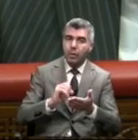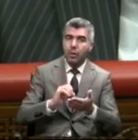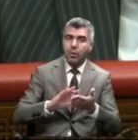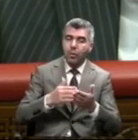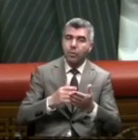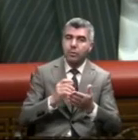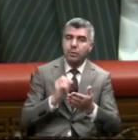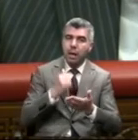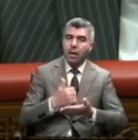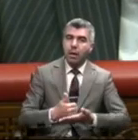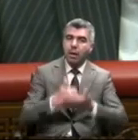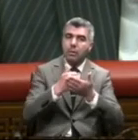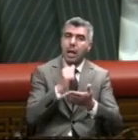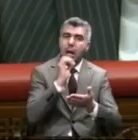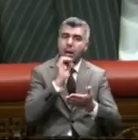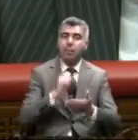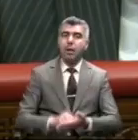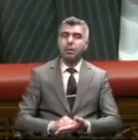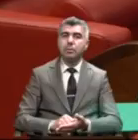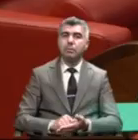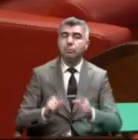خاصه لتوفير الماء الصالح للشرب